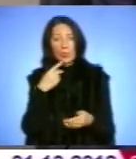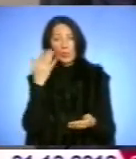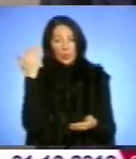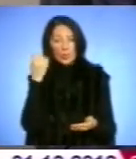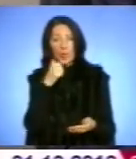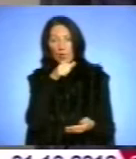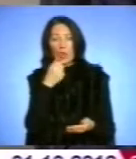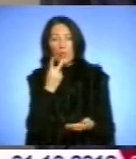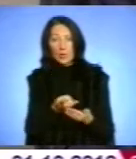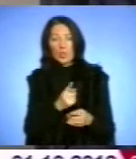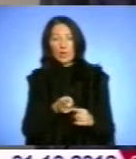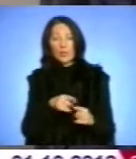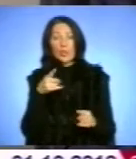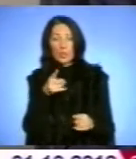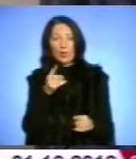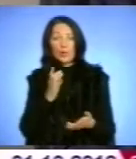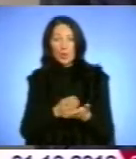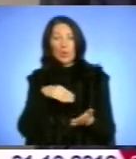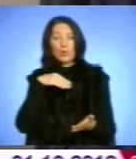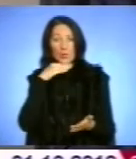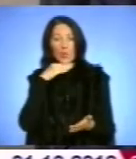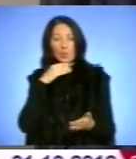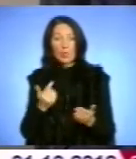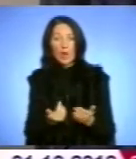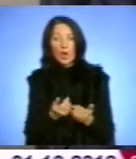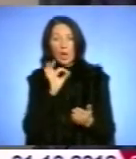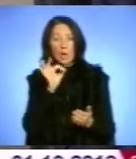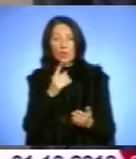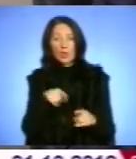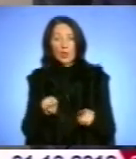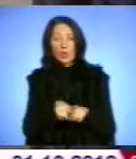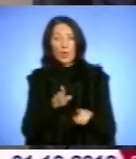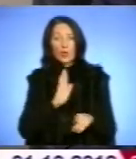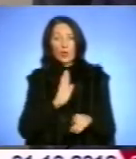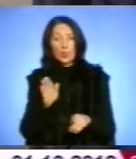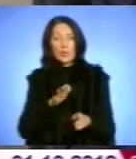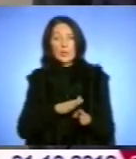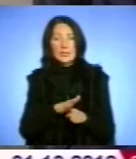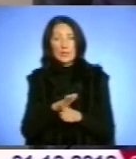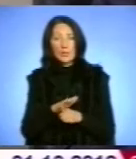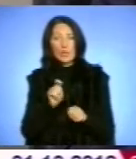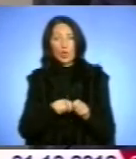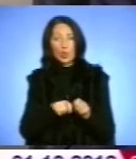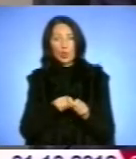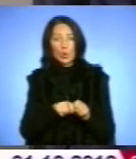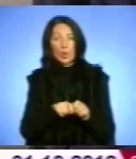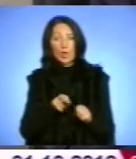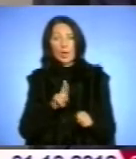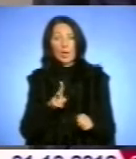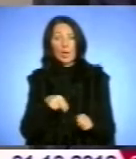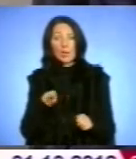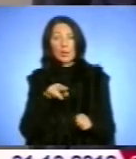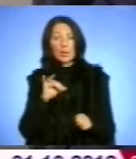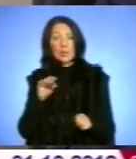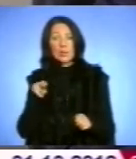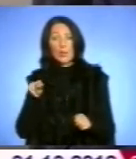про те, що цих маршрутів є достатньо. Але знову ж таки кажу, що також буде здійснюватися контроль як диспетчерською